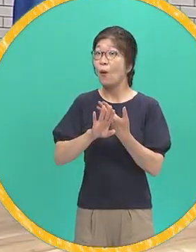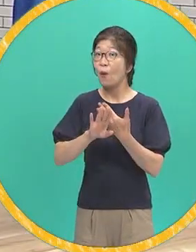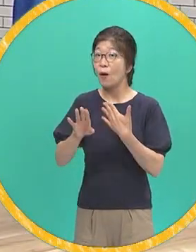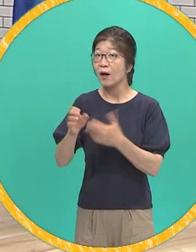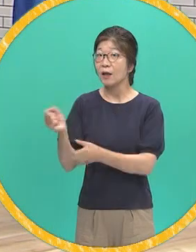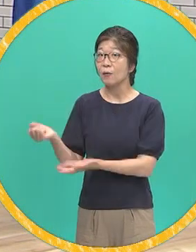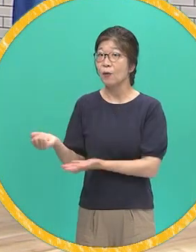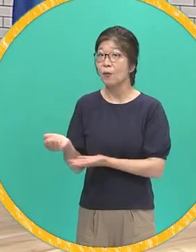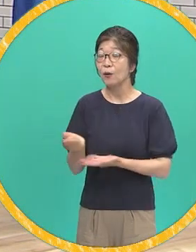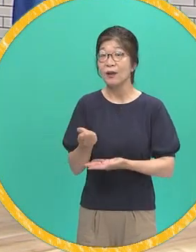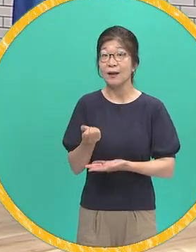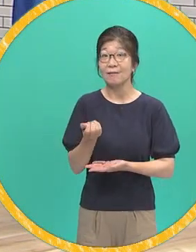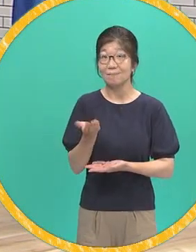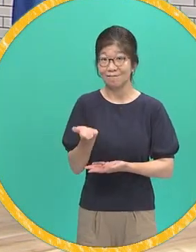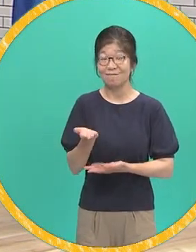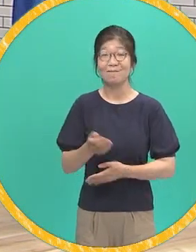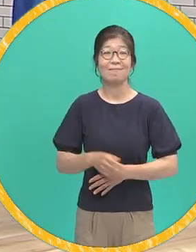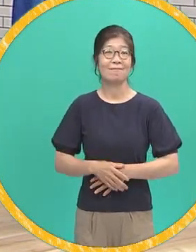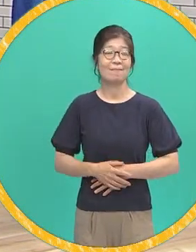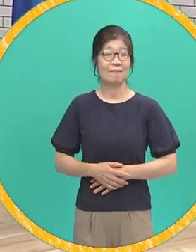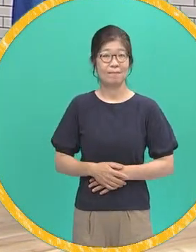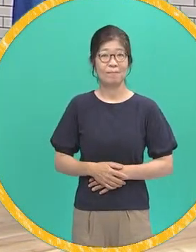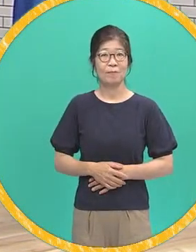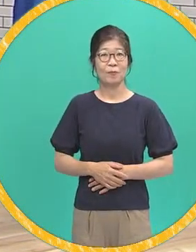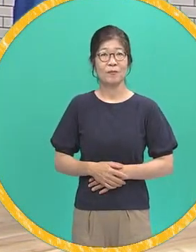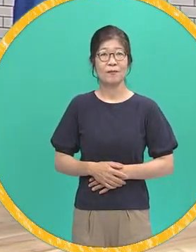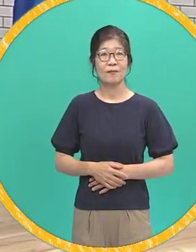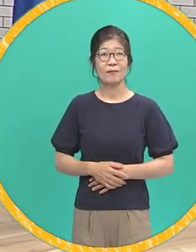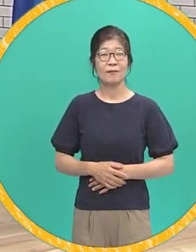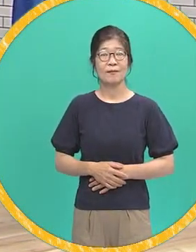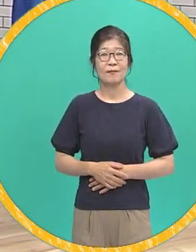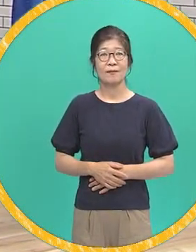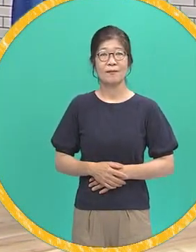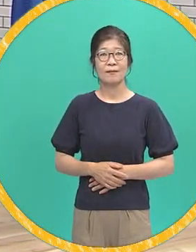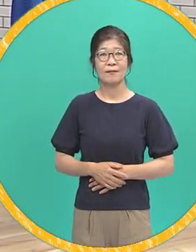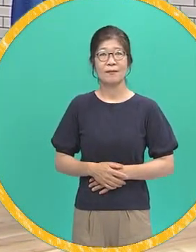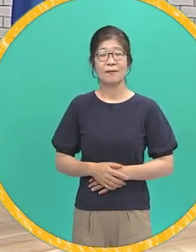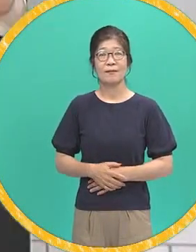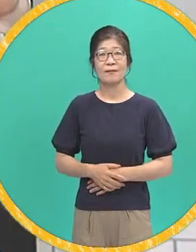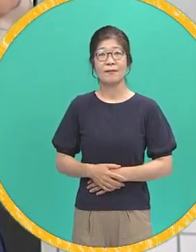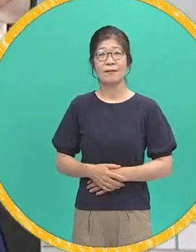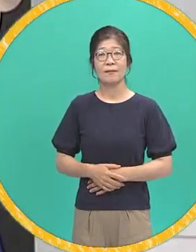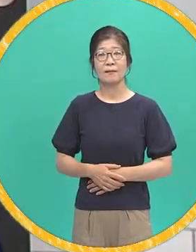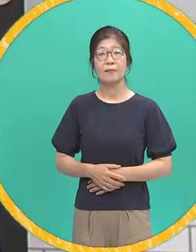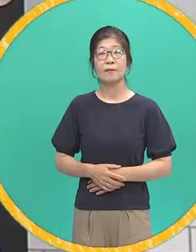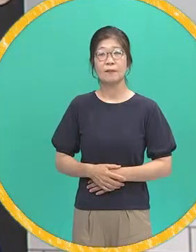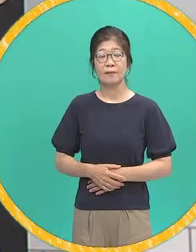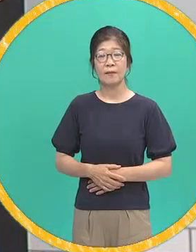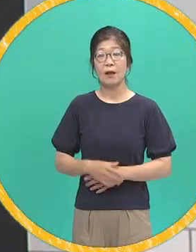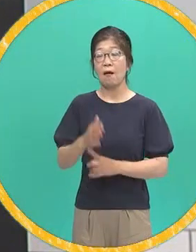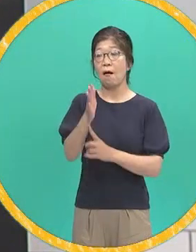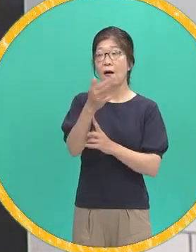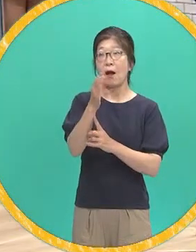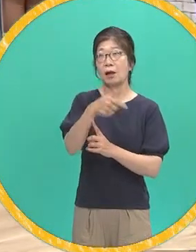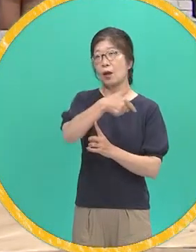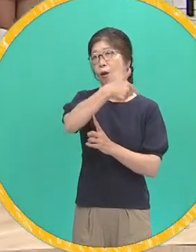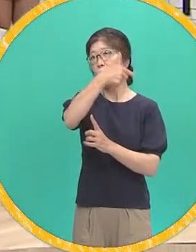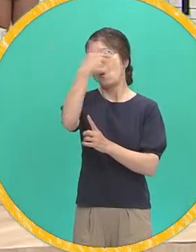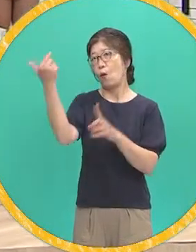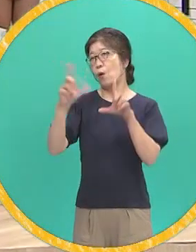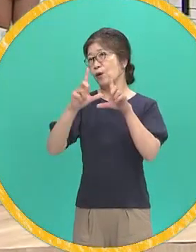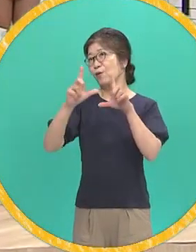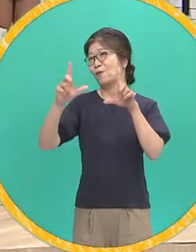いただいているということで何か技を見せていただけますかまず旗を大きく見せる